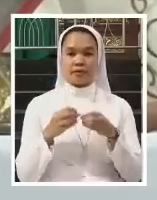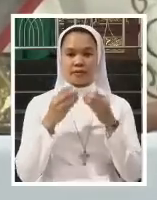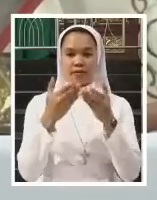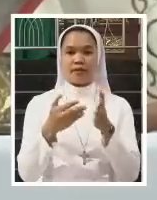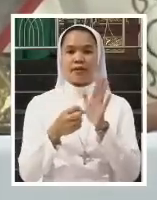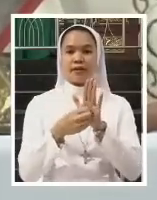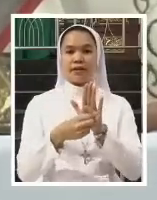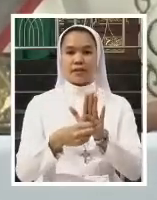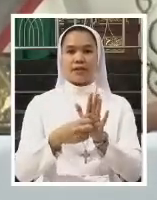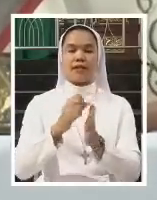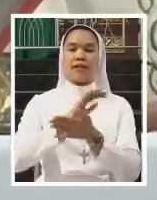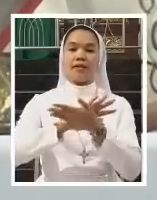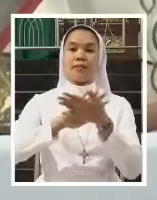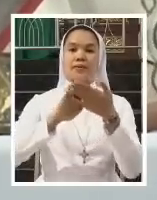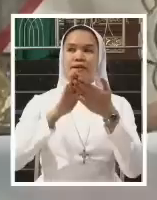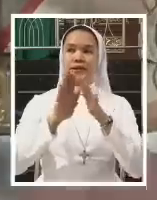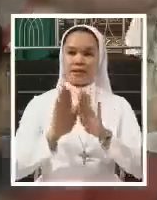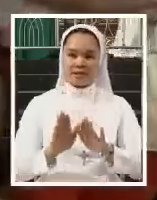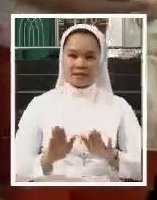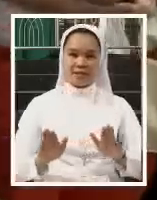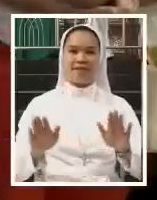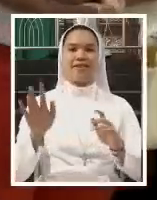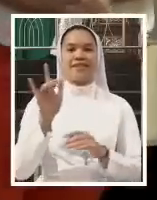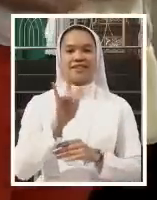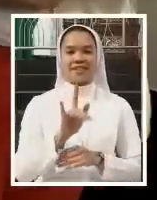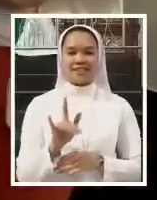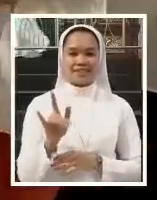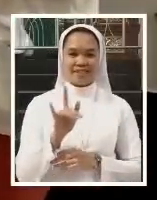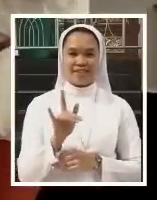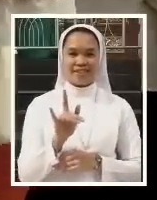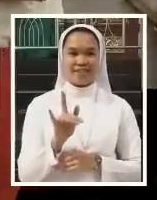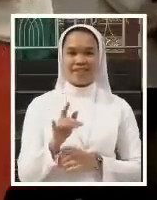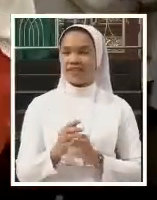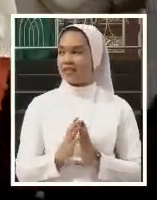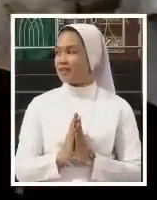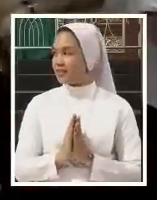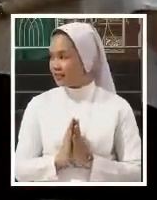magpatinarauhan ka mo kan tanda ning katuninungan. Peace to all of you.